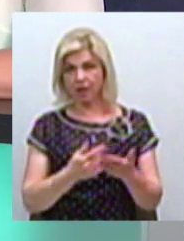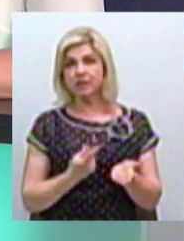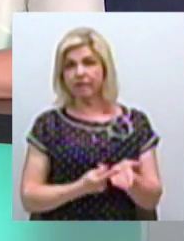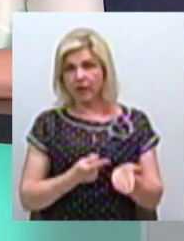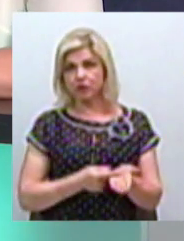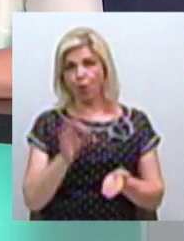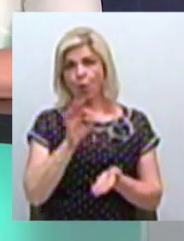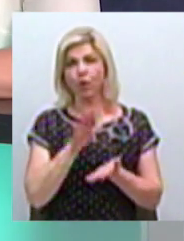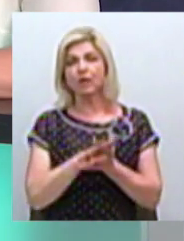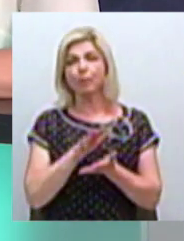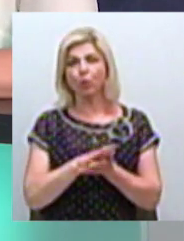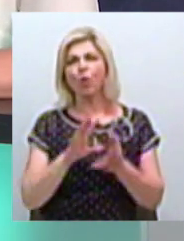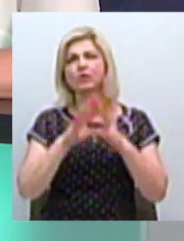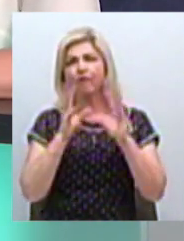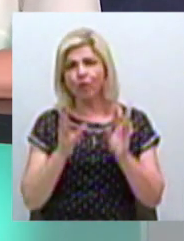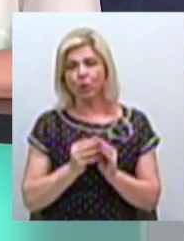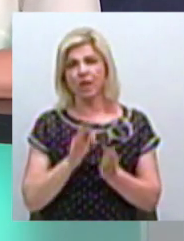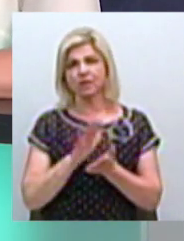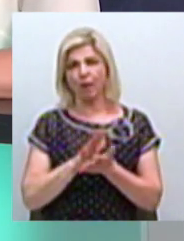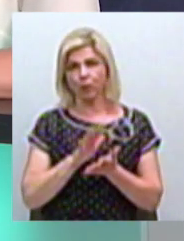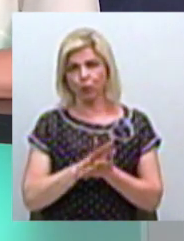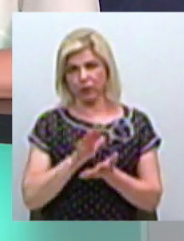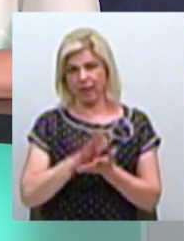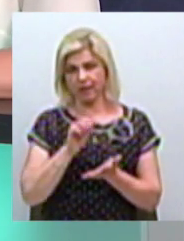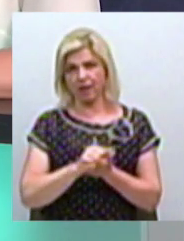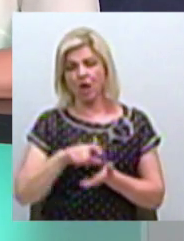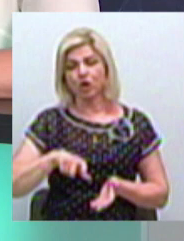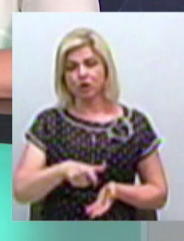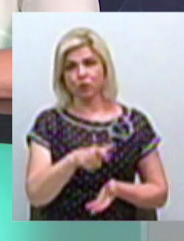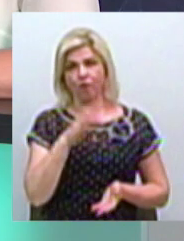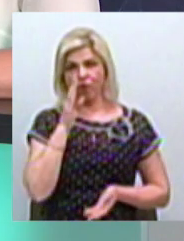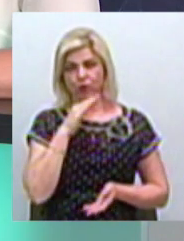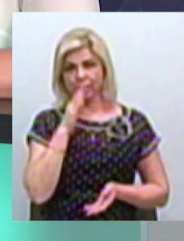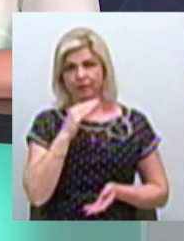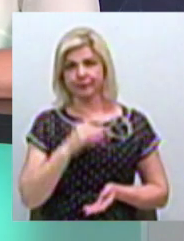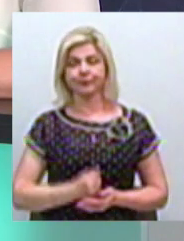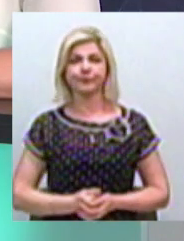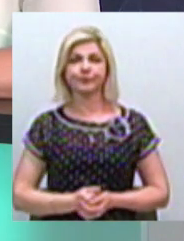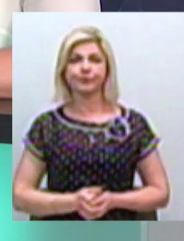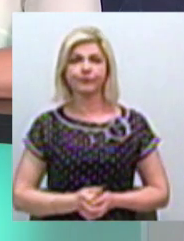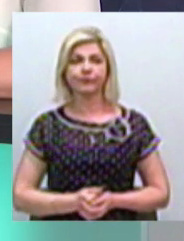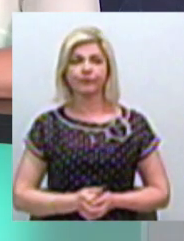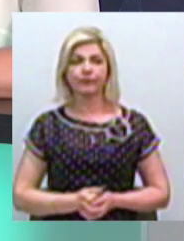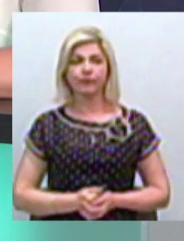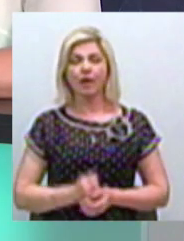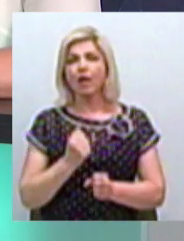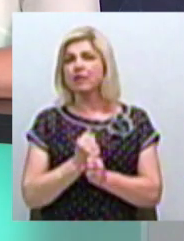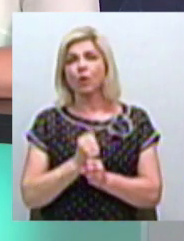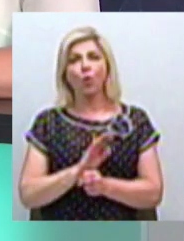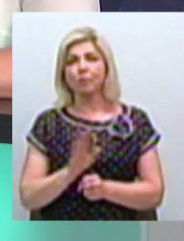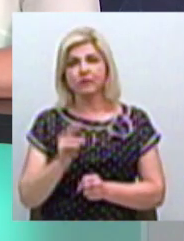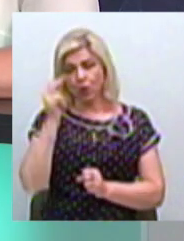забруднення, загальне забруднення річкової води. не робляться